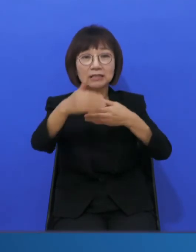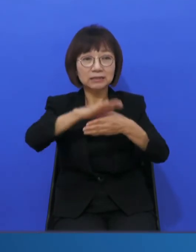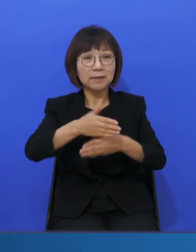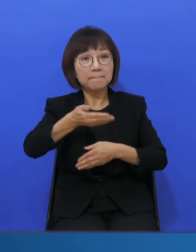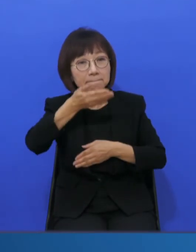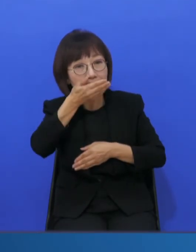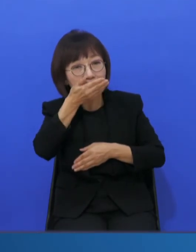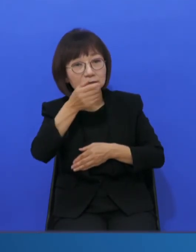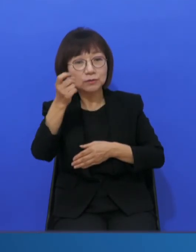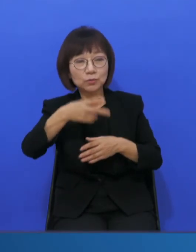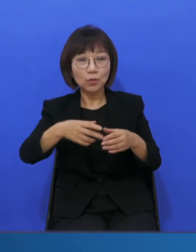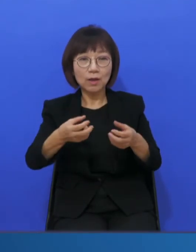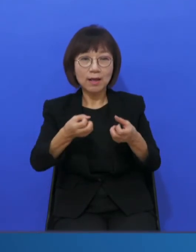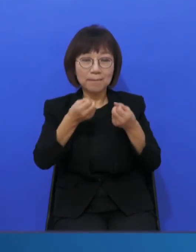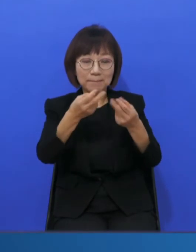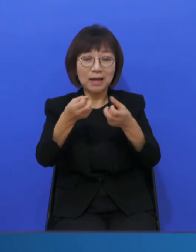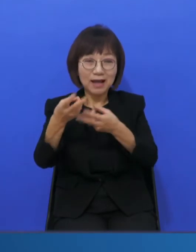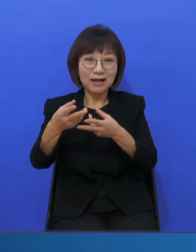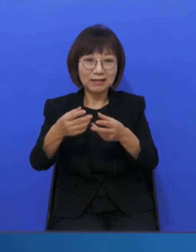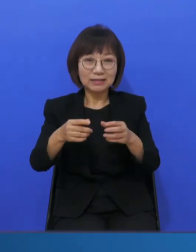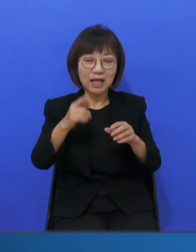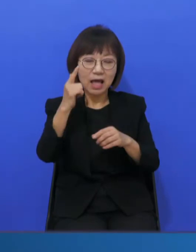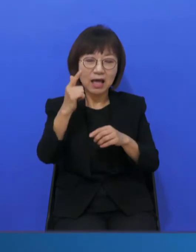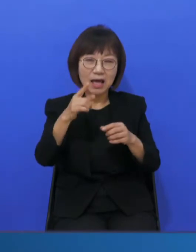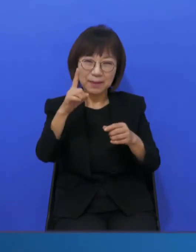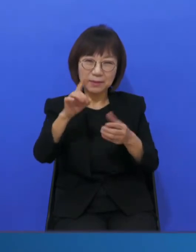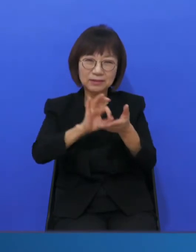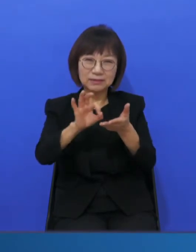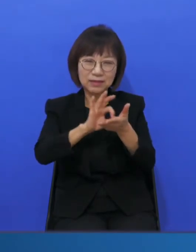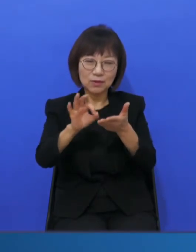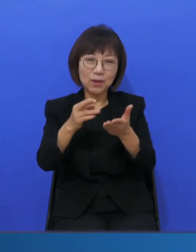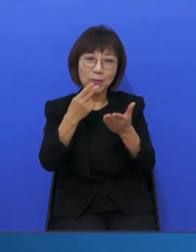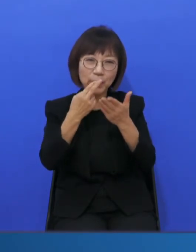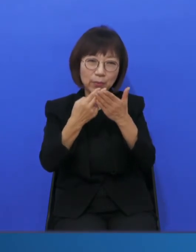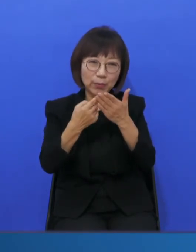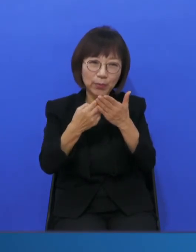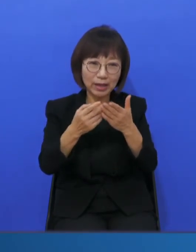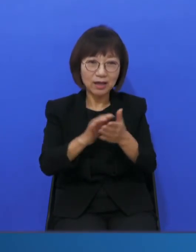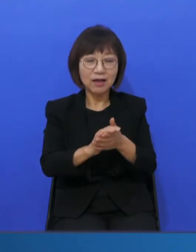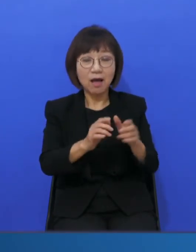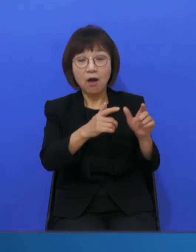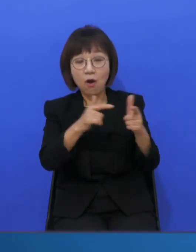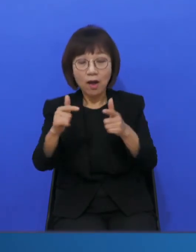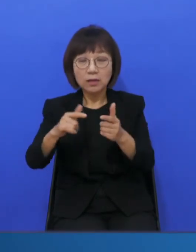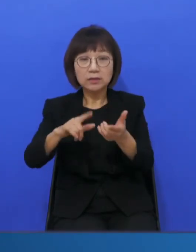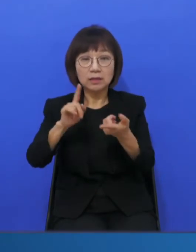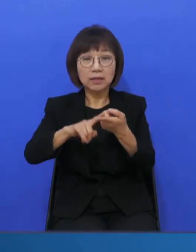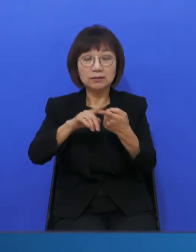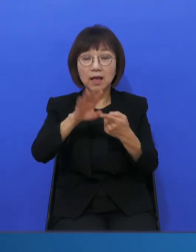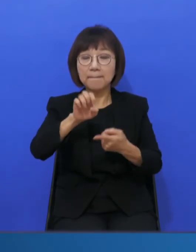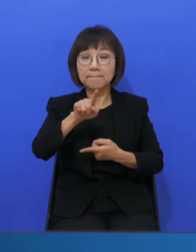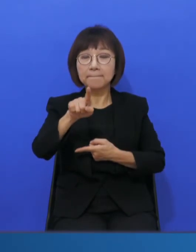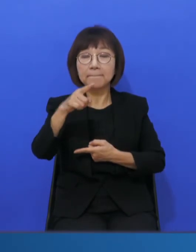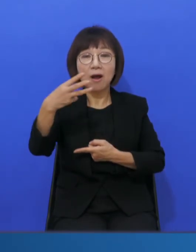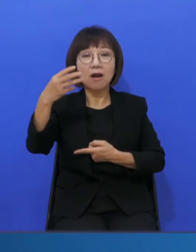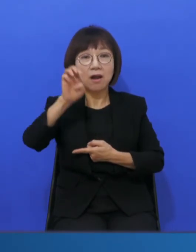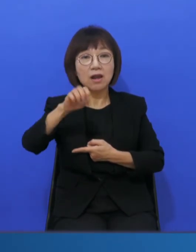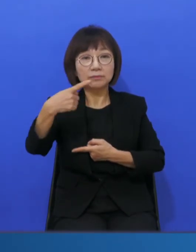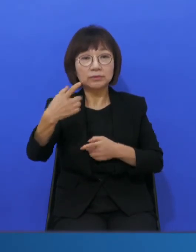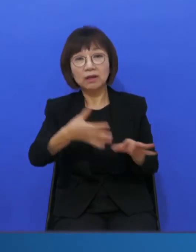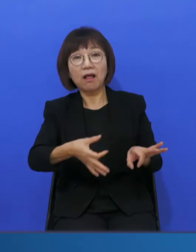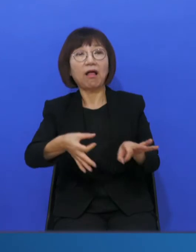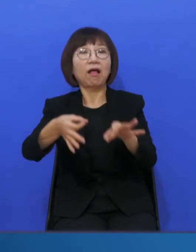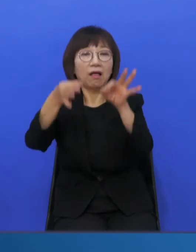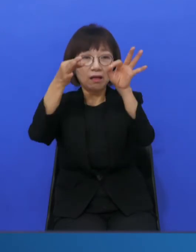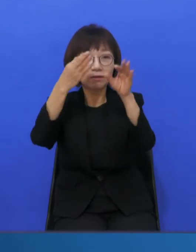마스크, 배달 용기로 사용되는 일회용 종이 용기 등 원자재로 사용되는 국제 펄프 가격이 지속적으로 급등하고